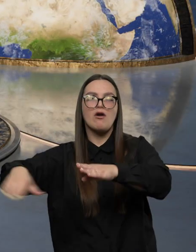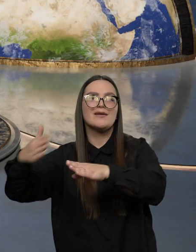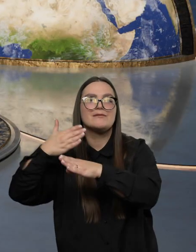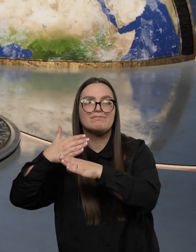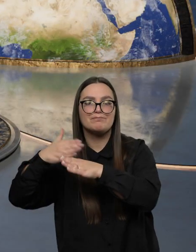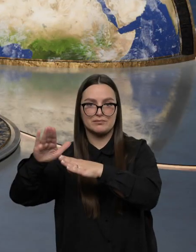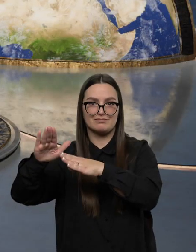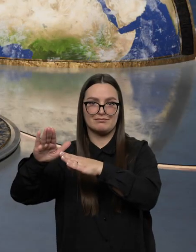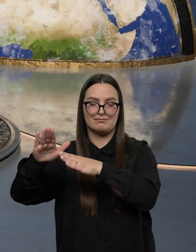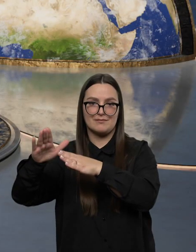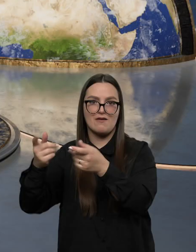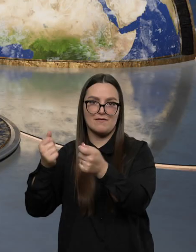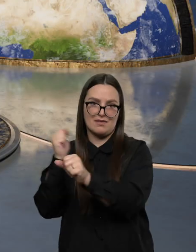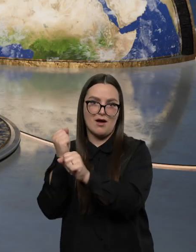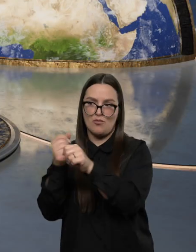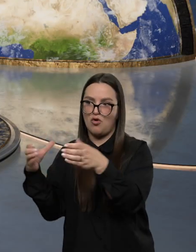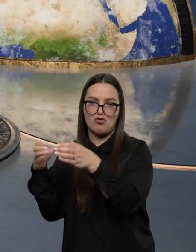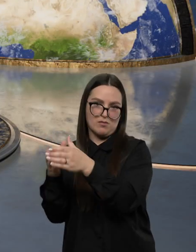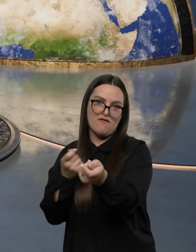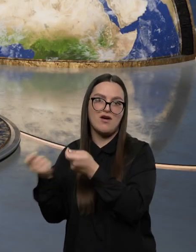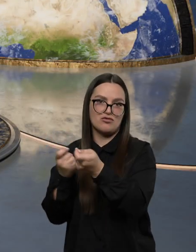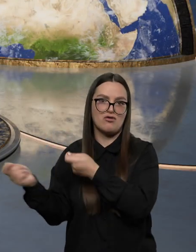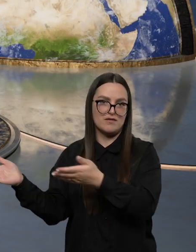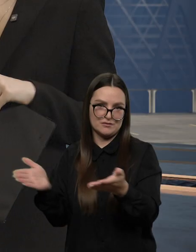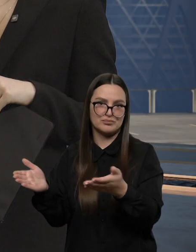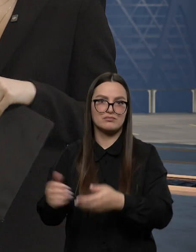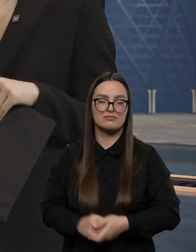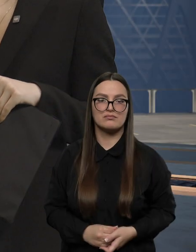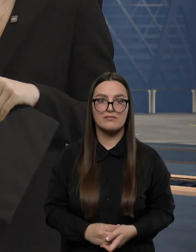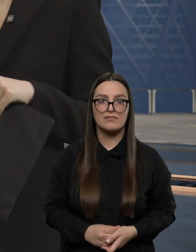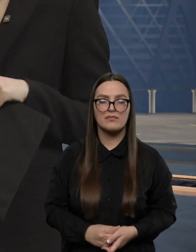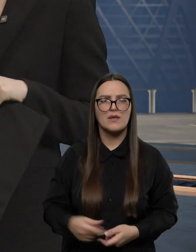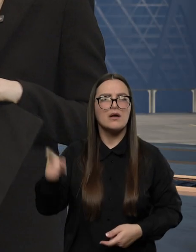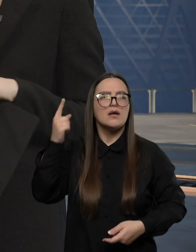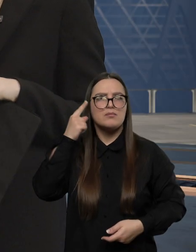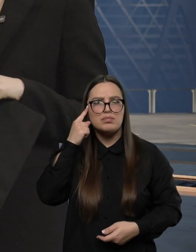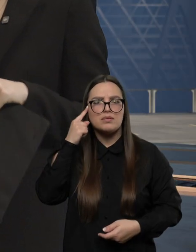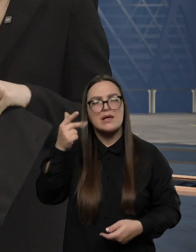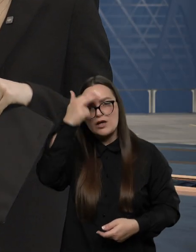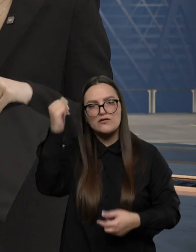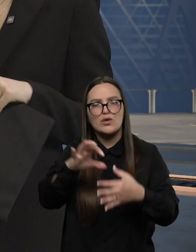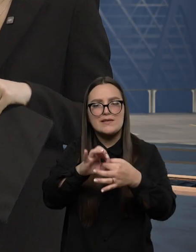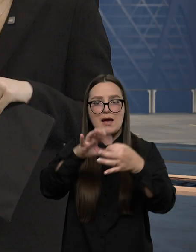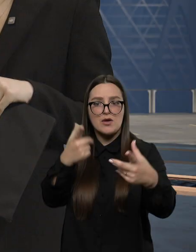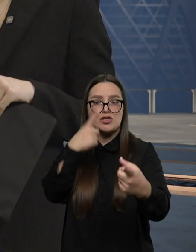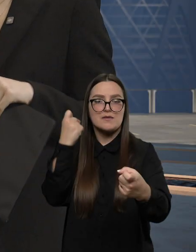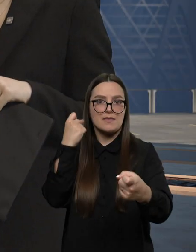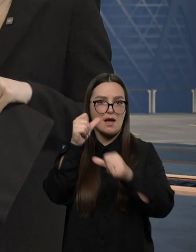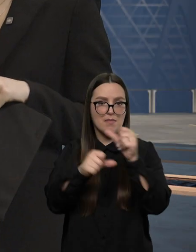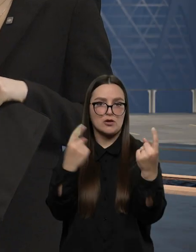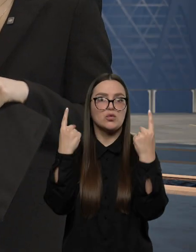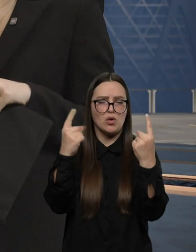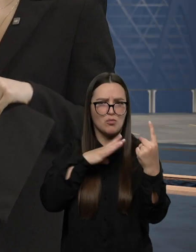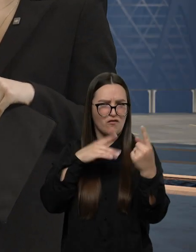būtent pekuliarių žvaigždžių klasifikacijos darbo grupės vadovų. Sauliau, girdėjau, kad artėjant Lietuvos nepriklausomybės 100-ųjų metinių